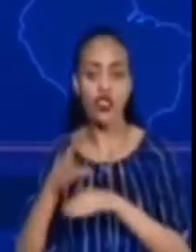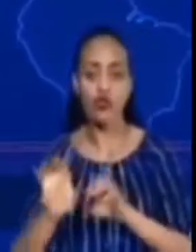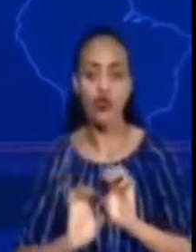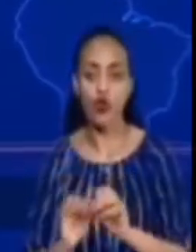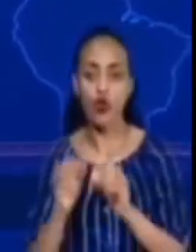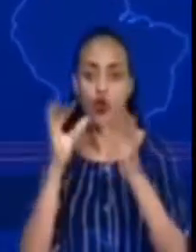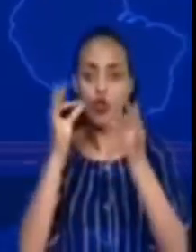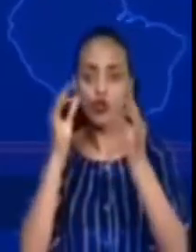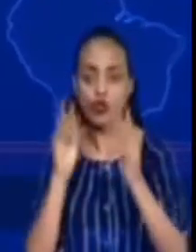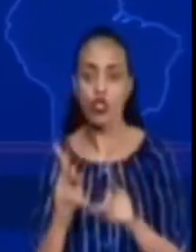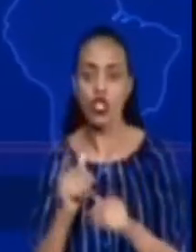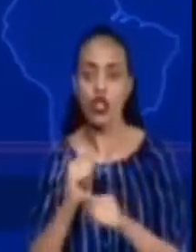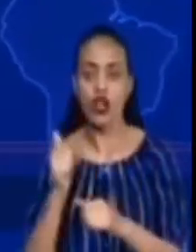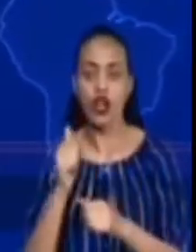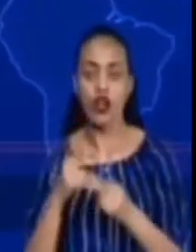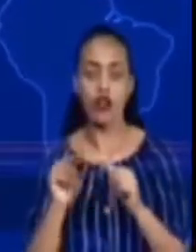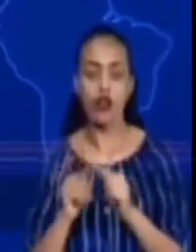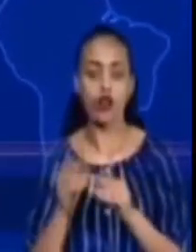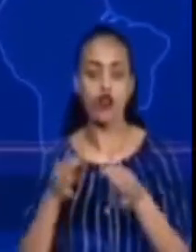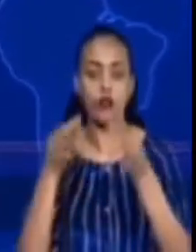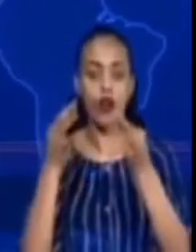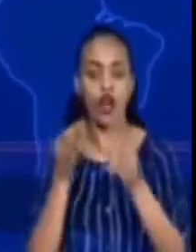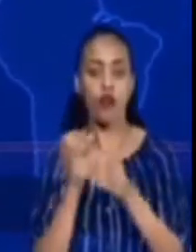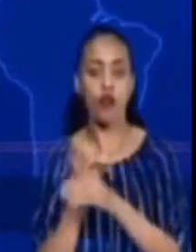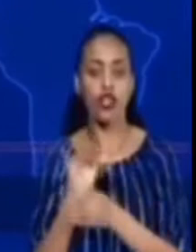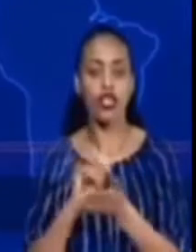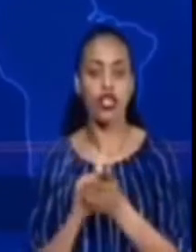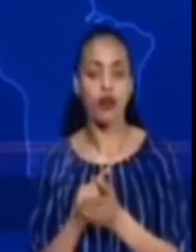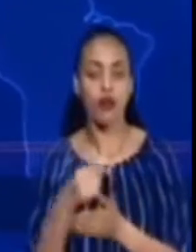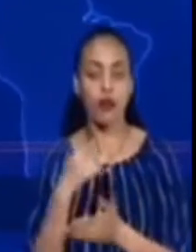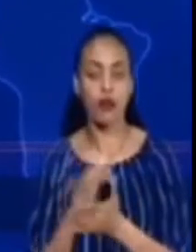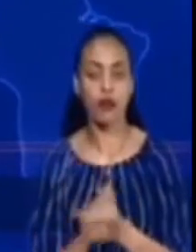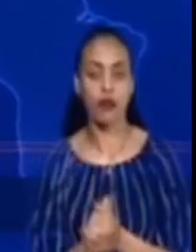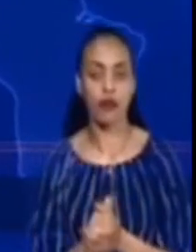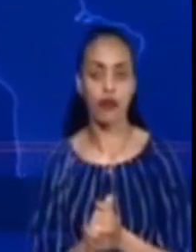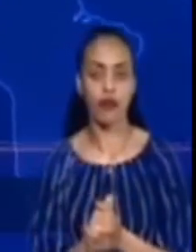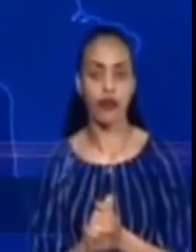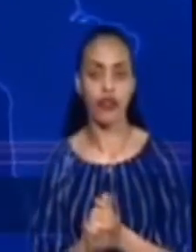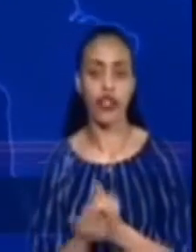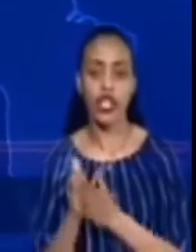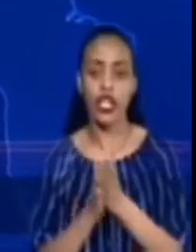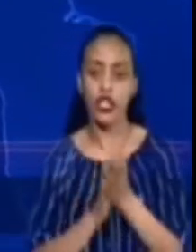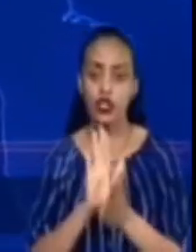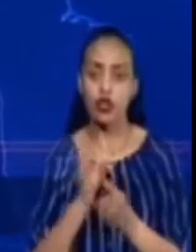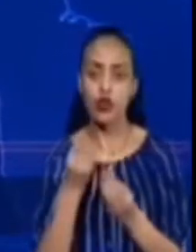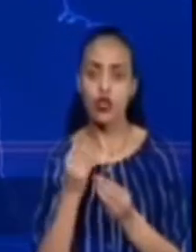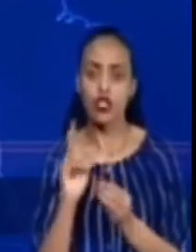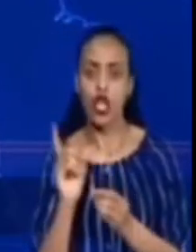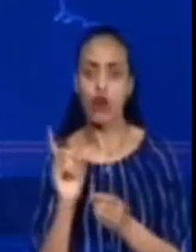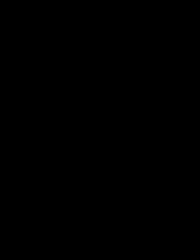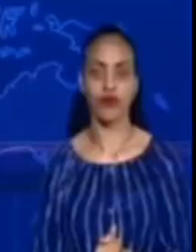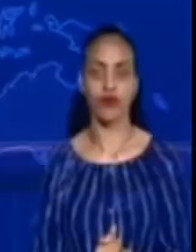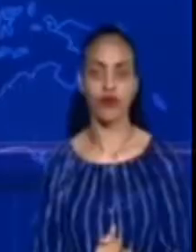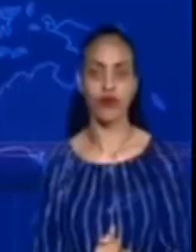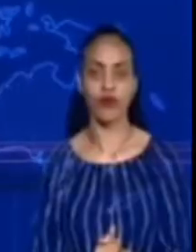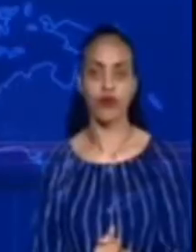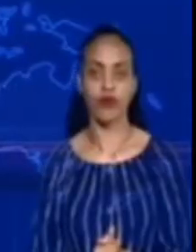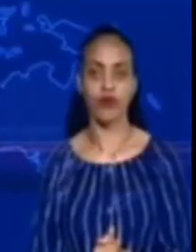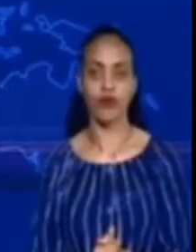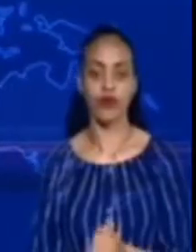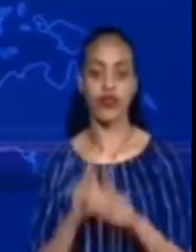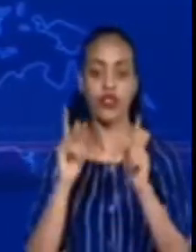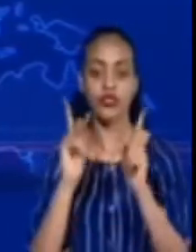እንደ ዘመድኩን አይነሰው ዘመድዬ ብሎ አያምርም ከርሶ ላይ ሀቅ የሚናገሩ ሰው ይመስሉ ነበር እርሶ